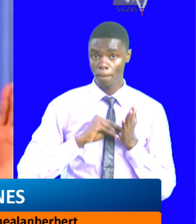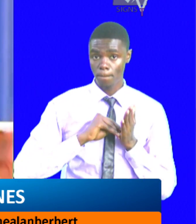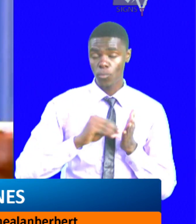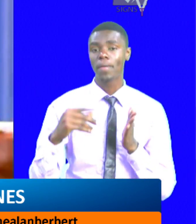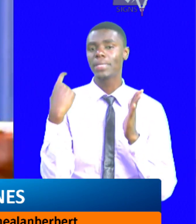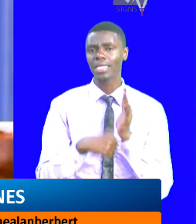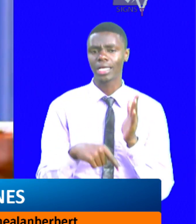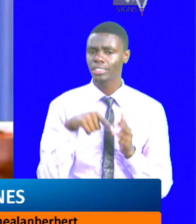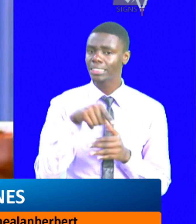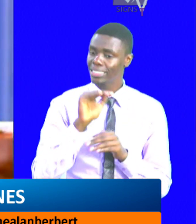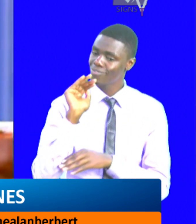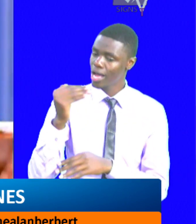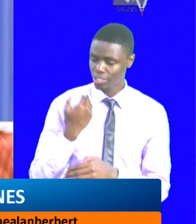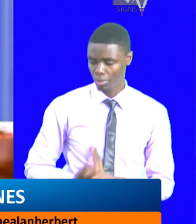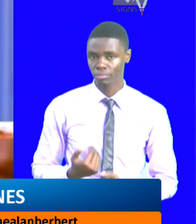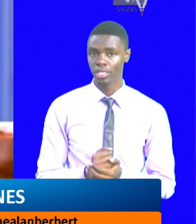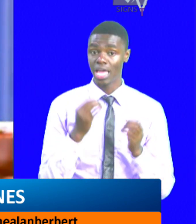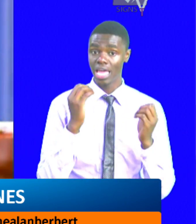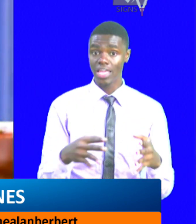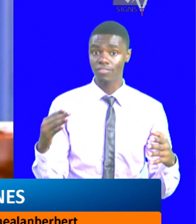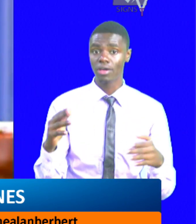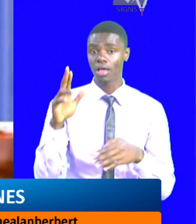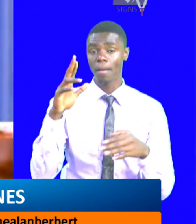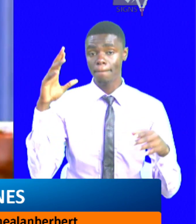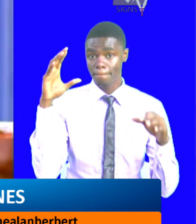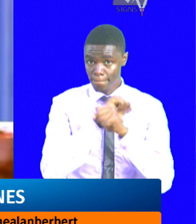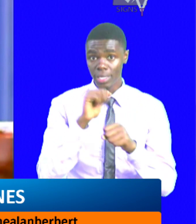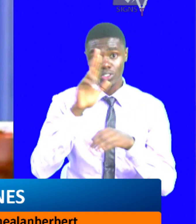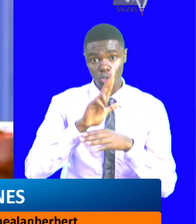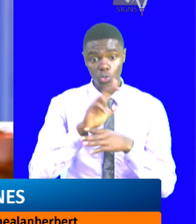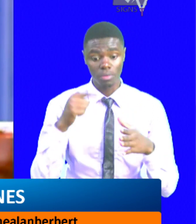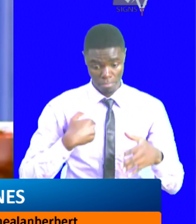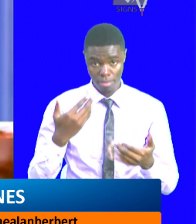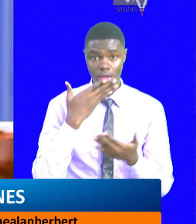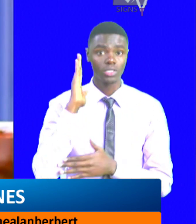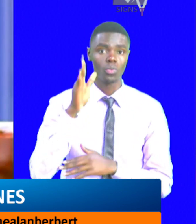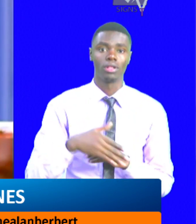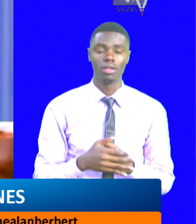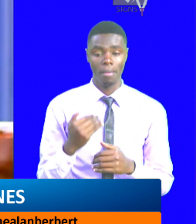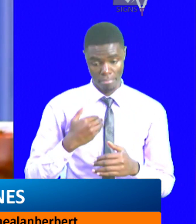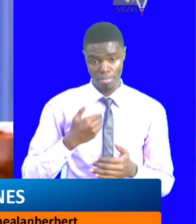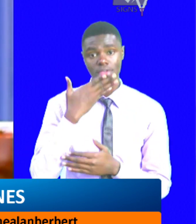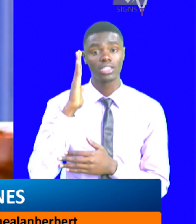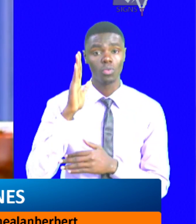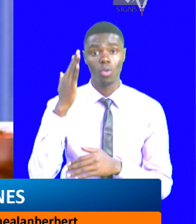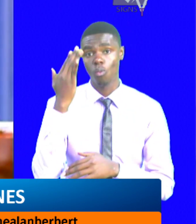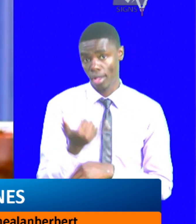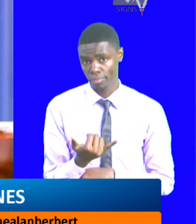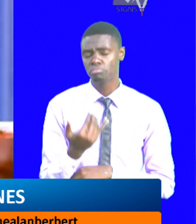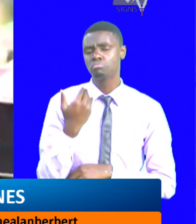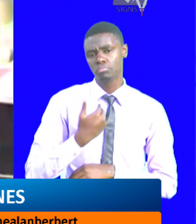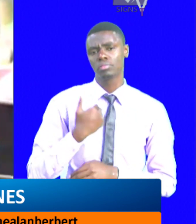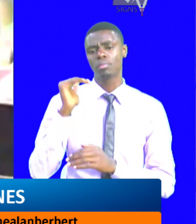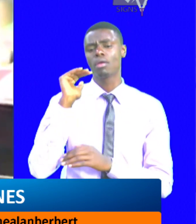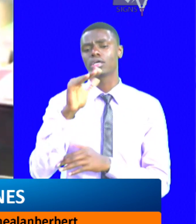nyinyi mniulize, ikitumika vibaya I will answer. Si ndio? Mimi ndio ndajibu, kwa sababu mimi ndio